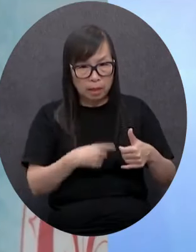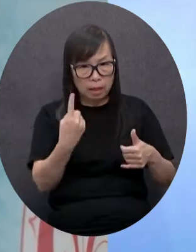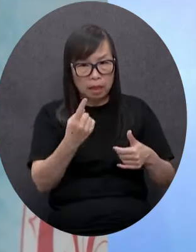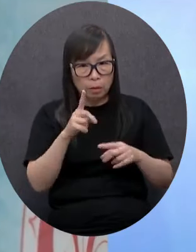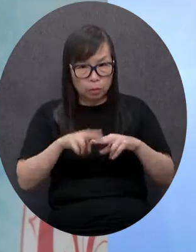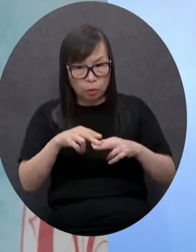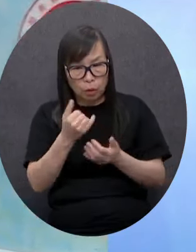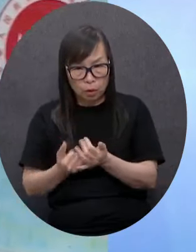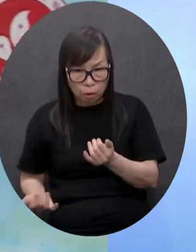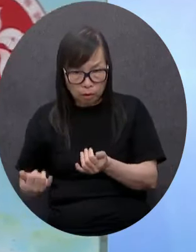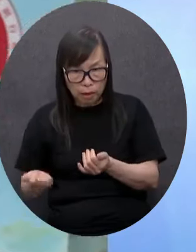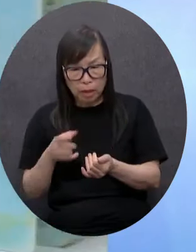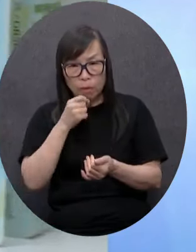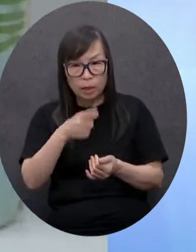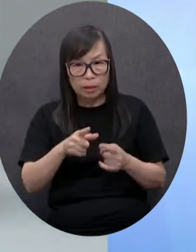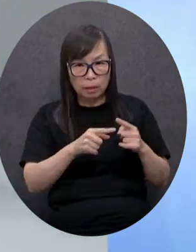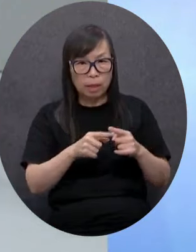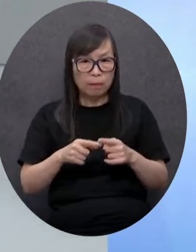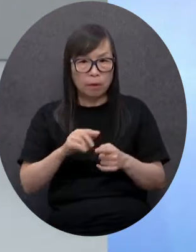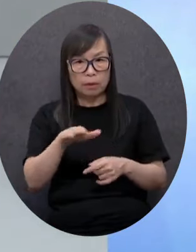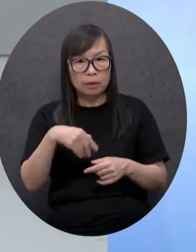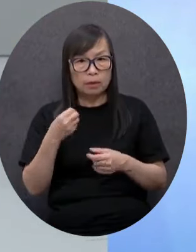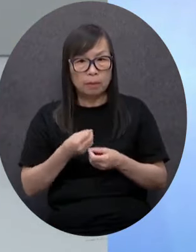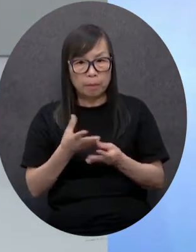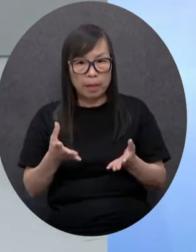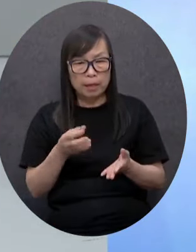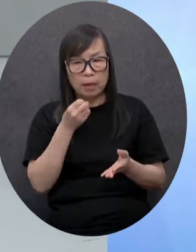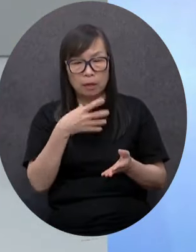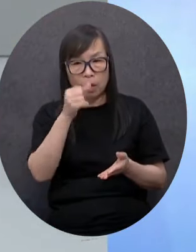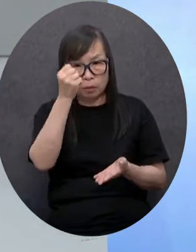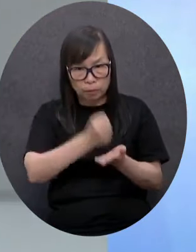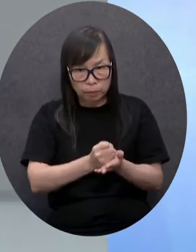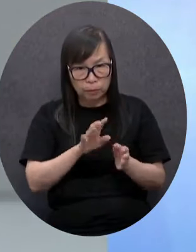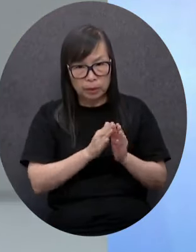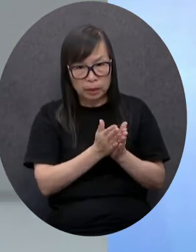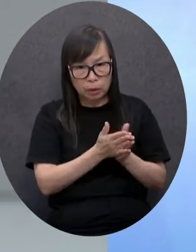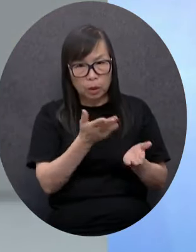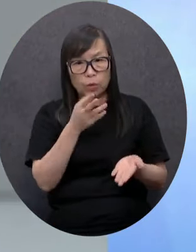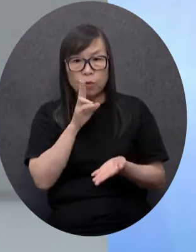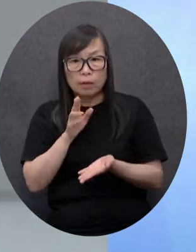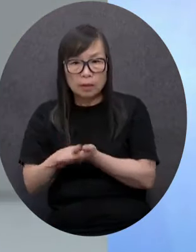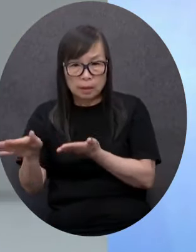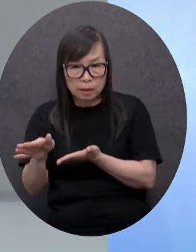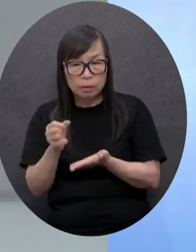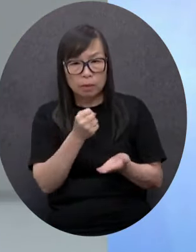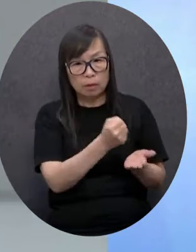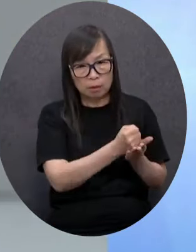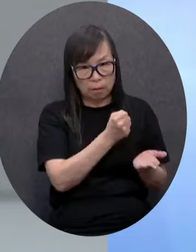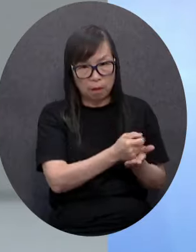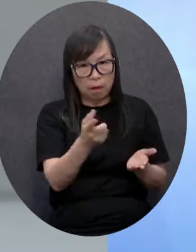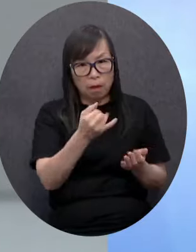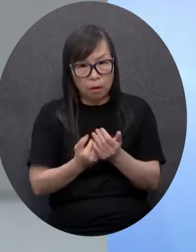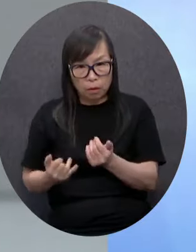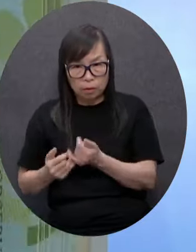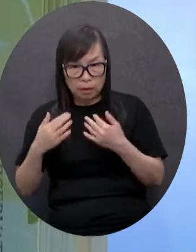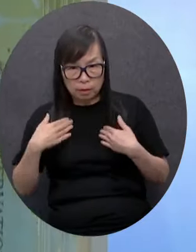中國國籍還是永久居民，我們自發特區護照，他如果是撤銷了他的特區護照，他的國籍身